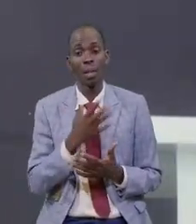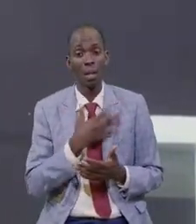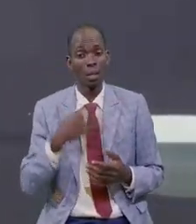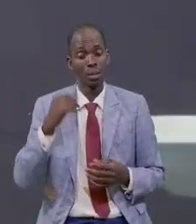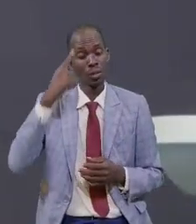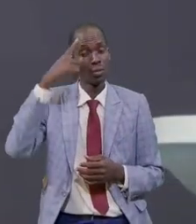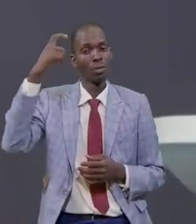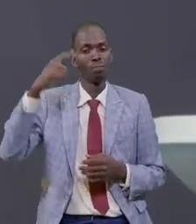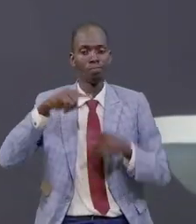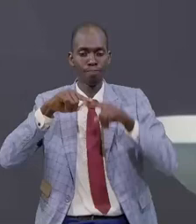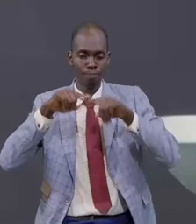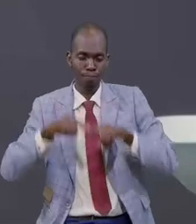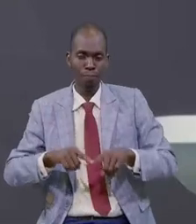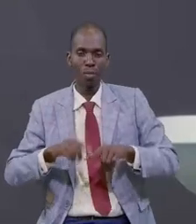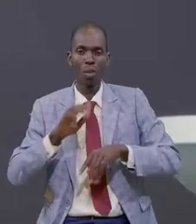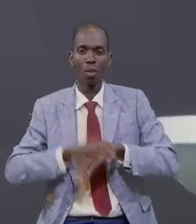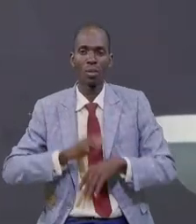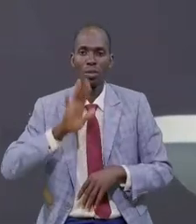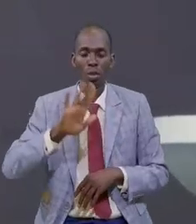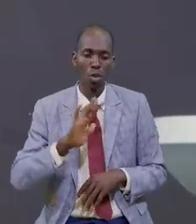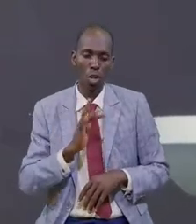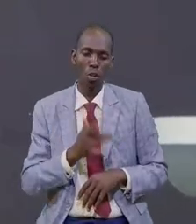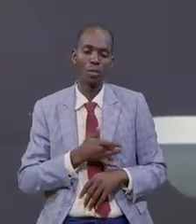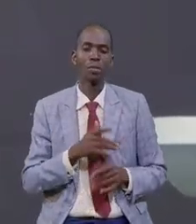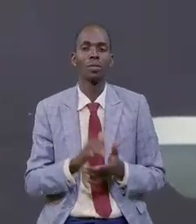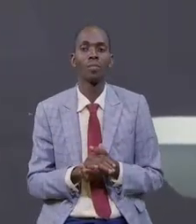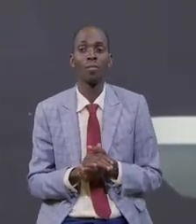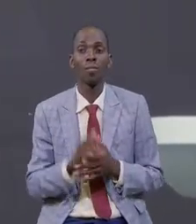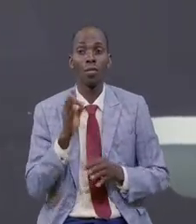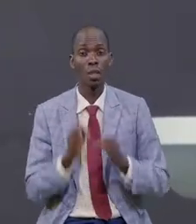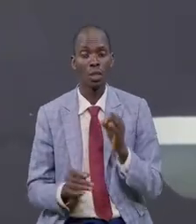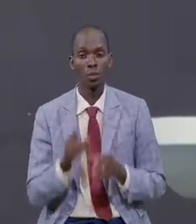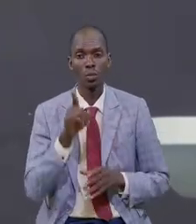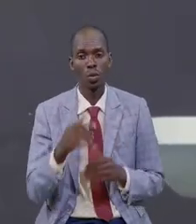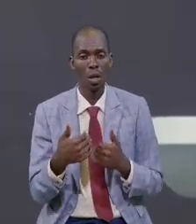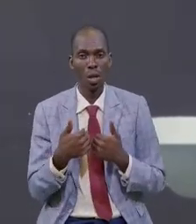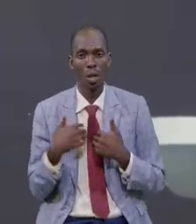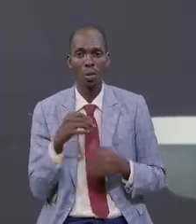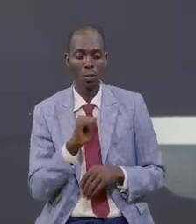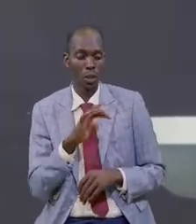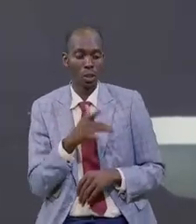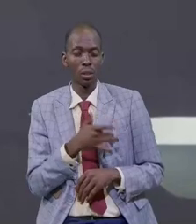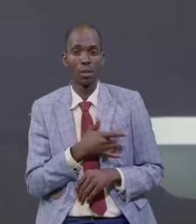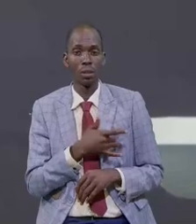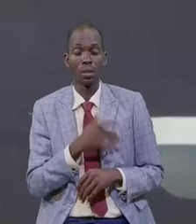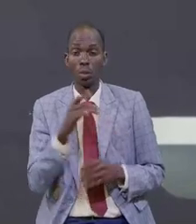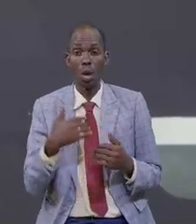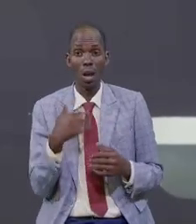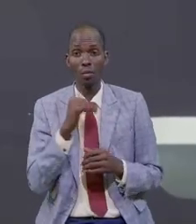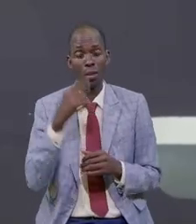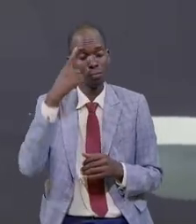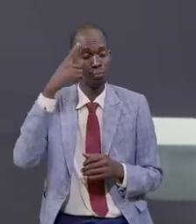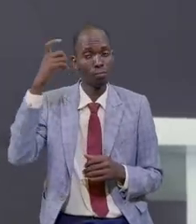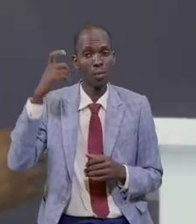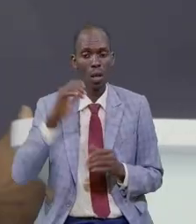si vous avez vrai rêve réellement si vous avez vraiment un rêve un désir un but